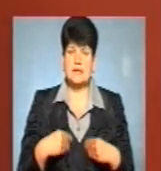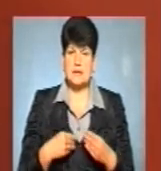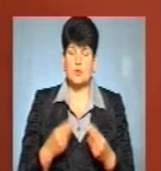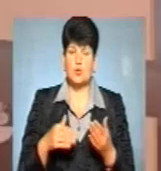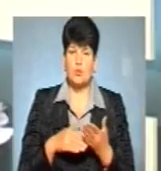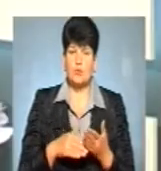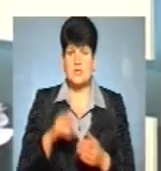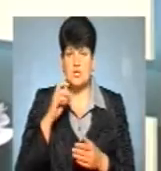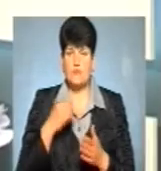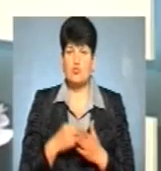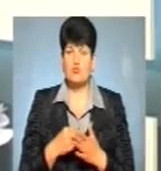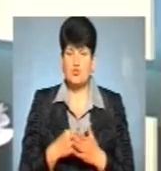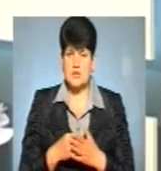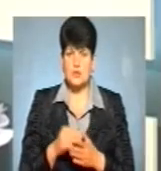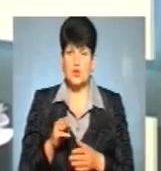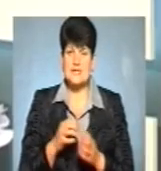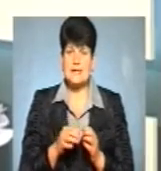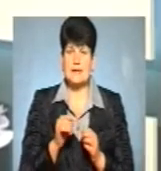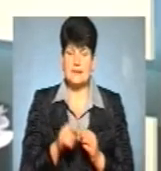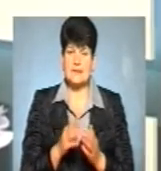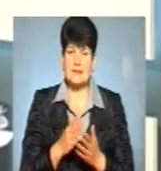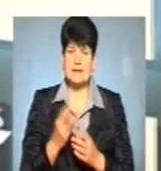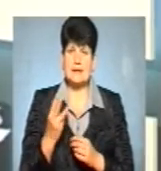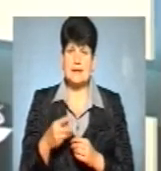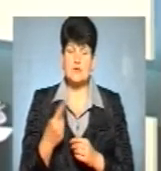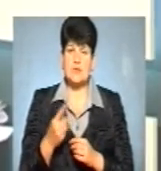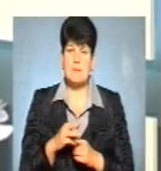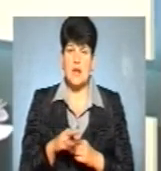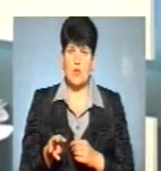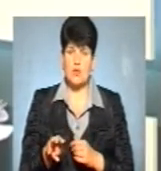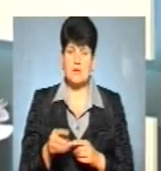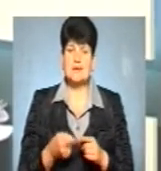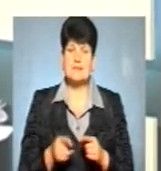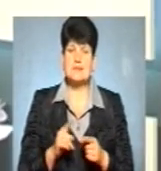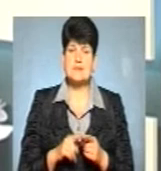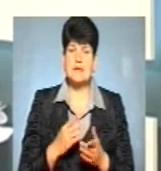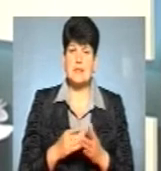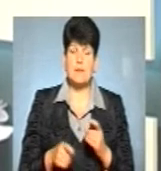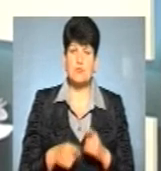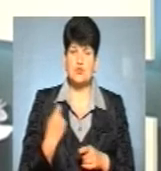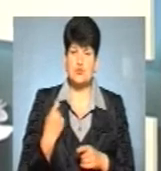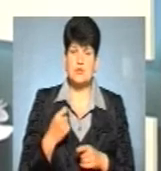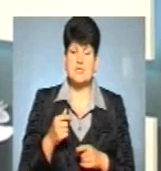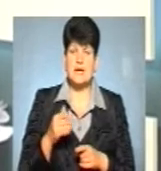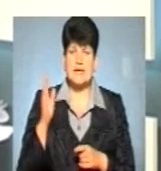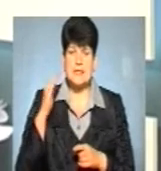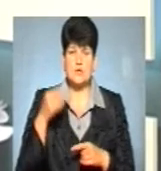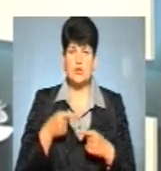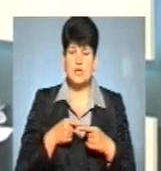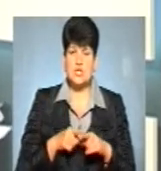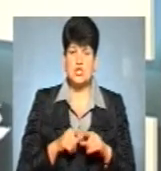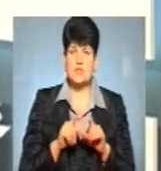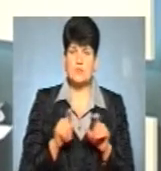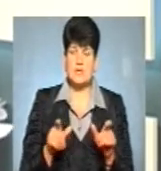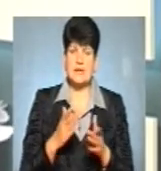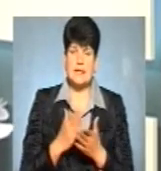державного бюджету, то серед них становить 31 мільйон – це є пошкодження гідротехнічних споруд, які знаходяться